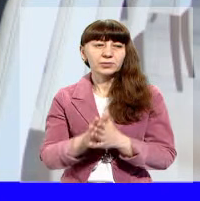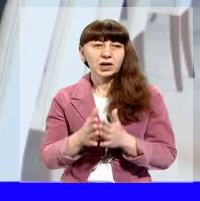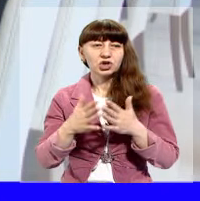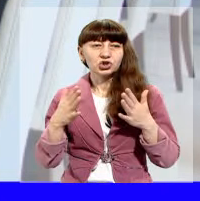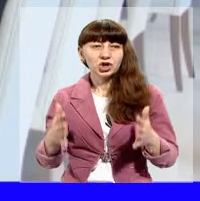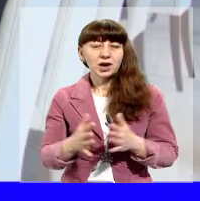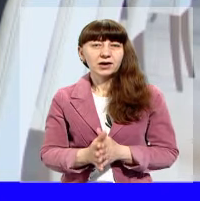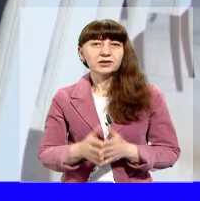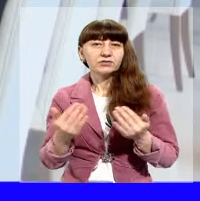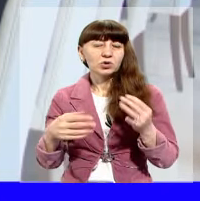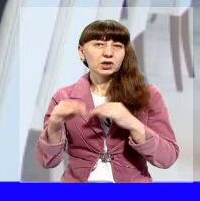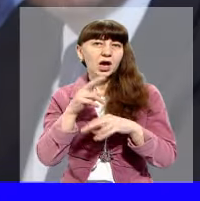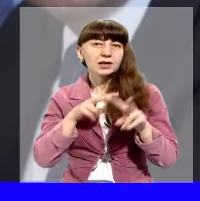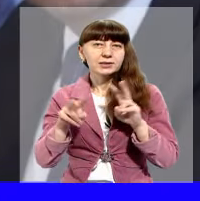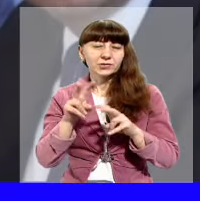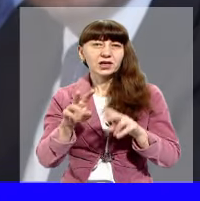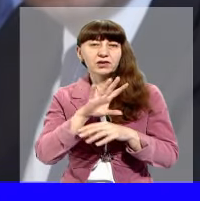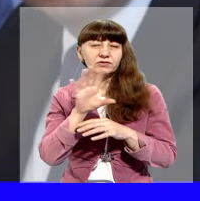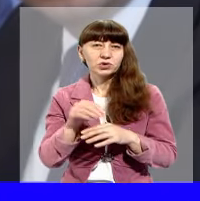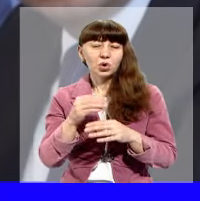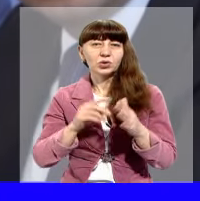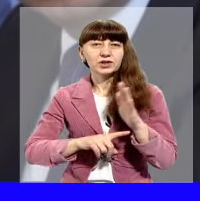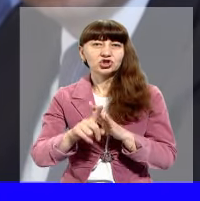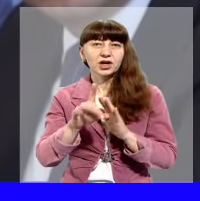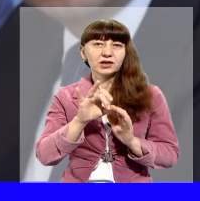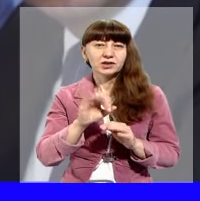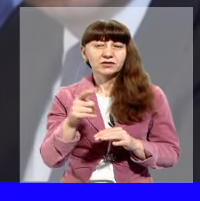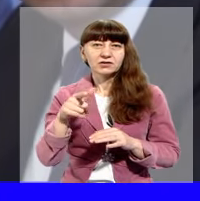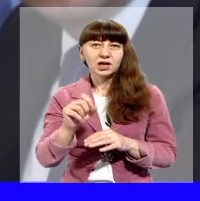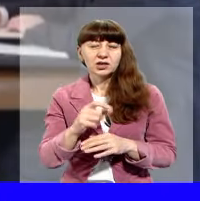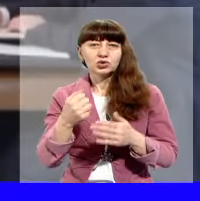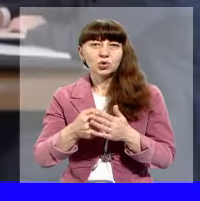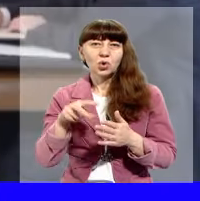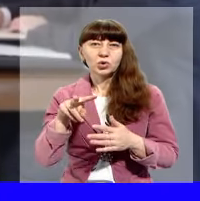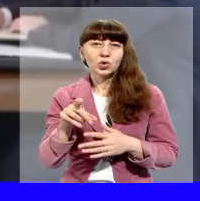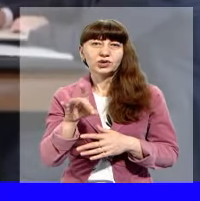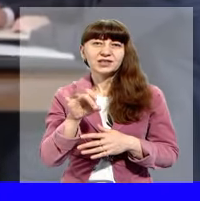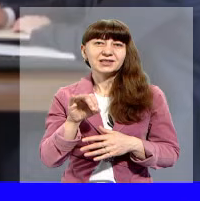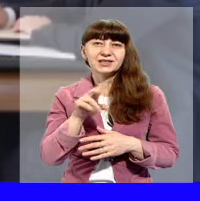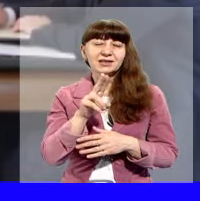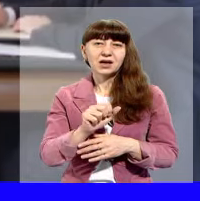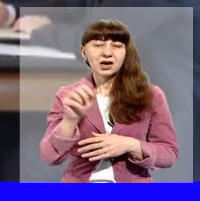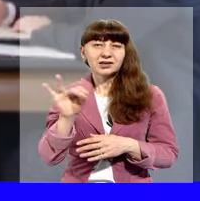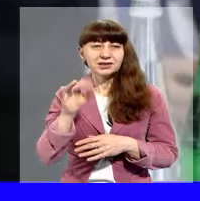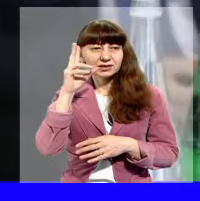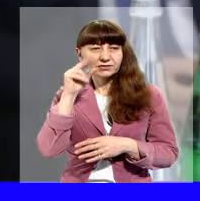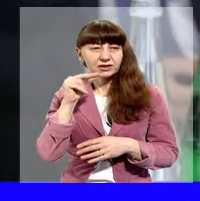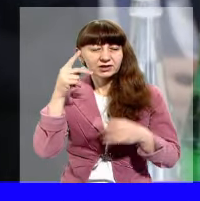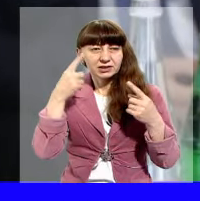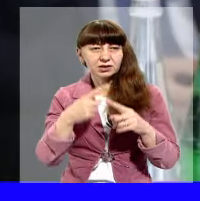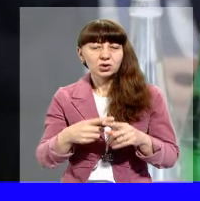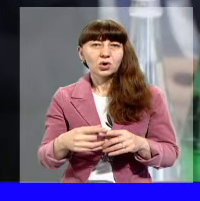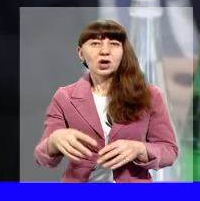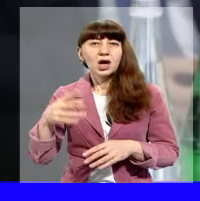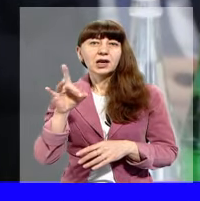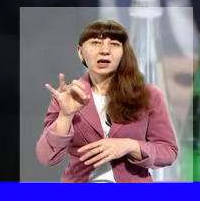дейінгі мәселелердің бәрін қарастырдық. Соңғы бір жарым жылда Ильхам Алиев Қазақ жерінде 4 рет болса, Қасым-Жомарт Тоқаев осымен 3-ші рет Каспий